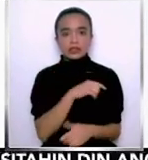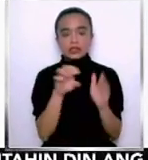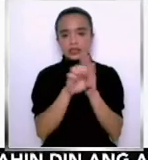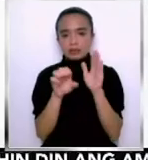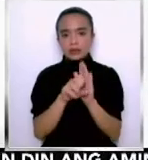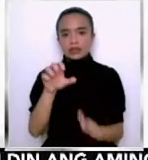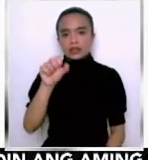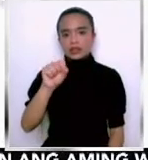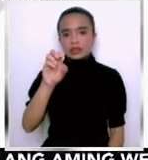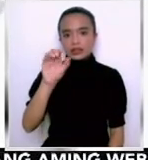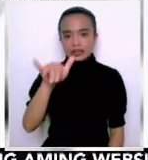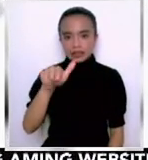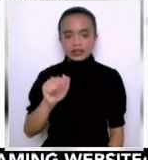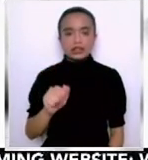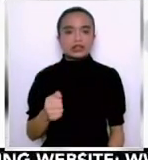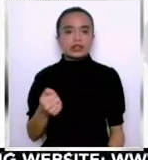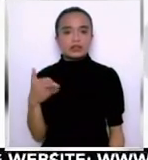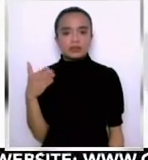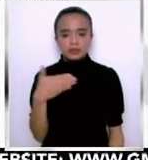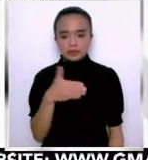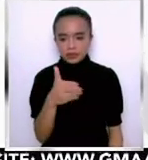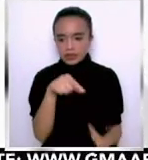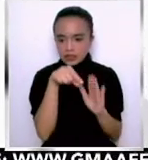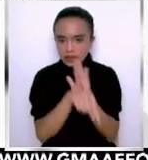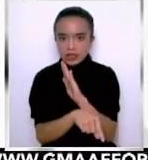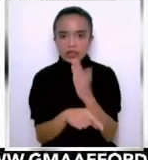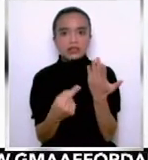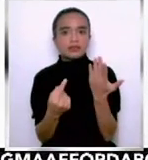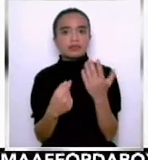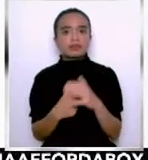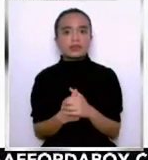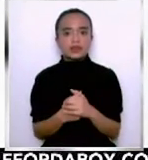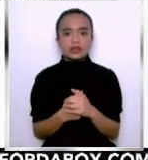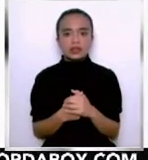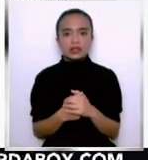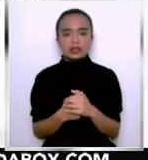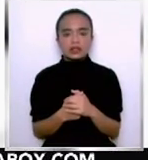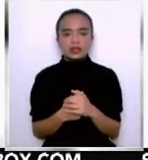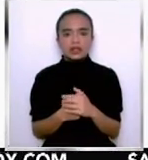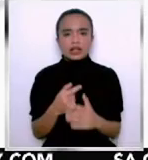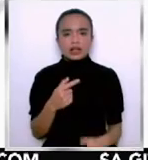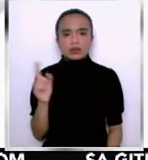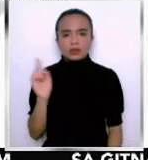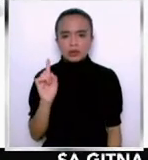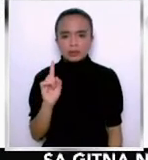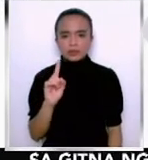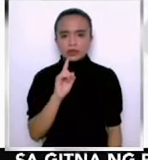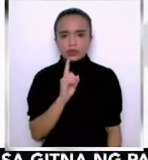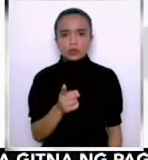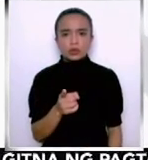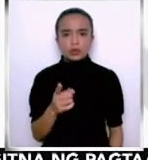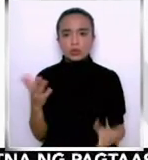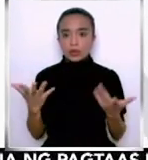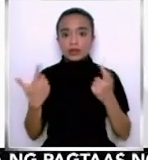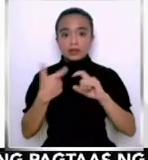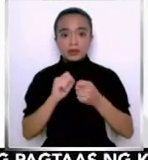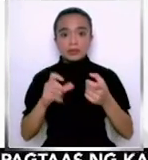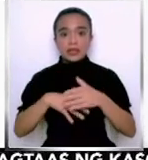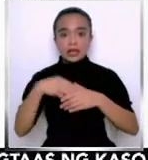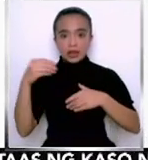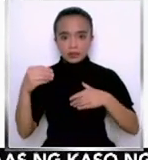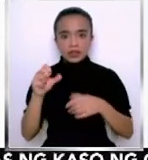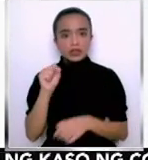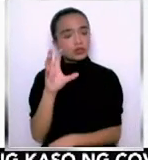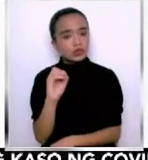ng fish meal, kagaya ng yung corn ay nanggagaling po sa labas. So yung